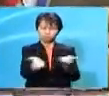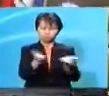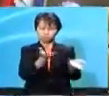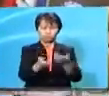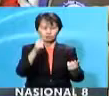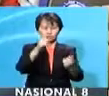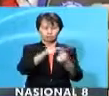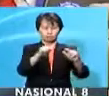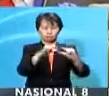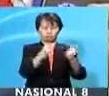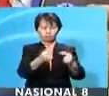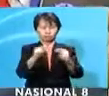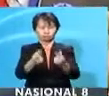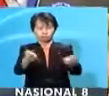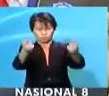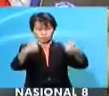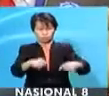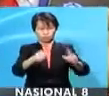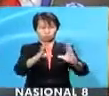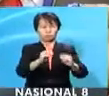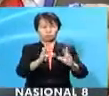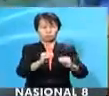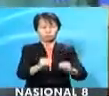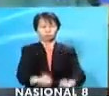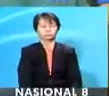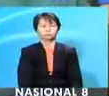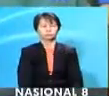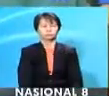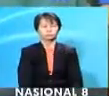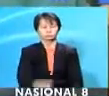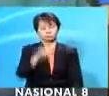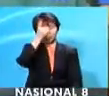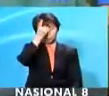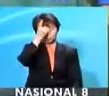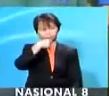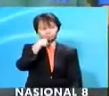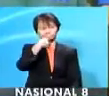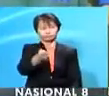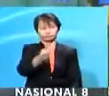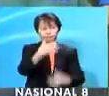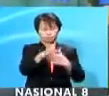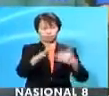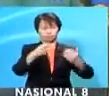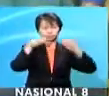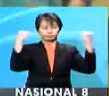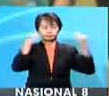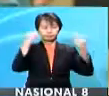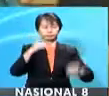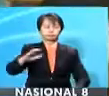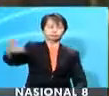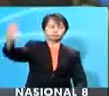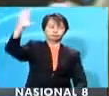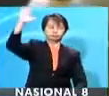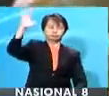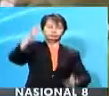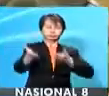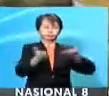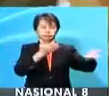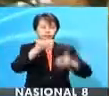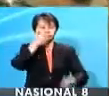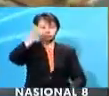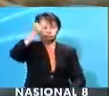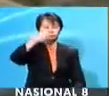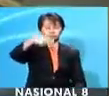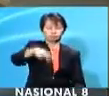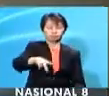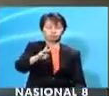kepada delegasi-delegasi yang akan datang. Dato' Maxson menyatakannya selepas majlis ikrar servis terbaik kaki tangan